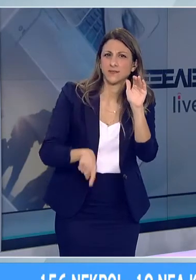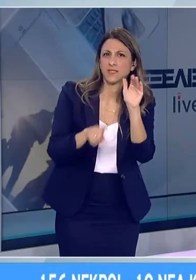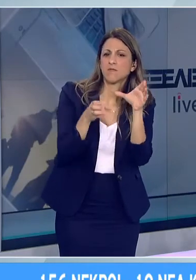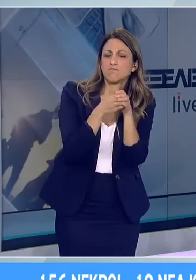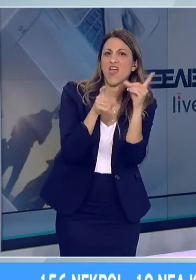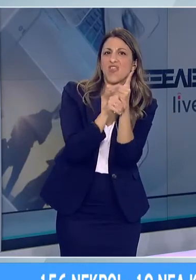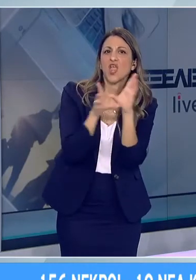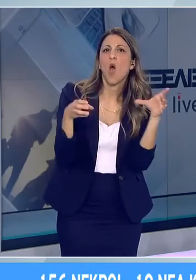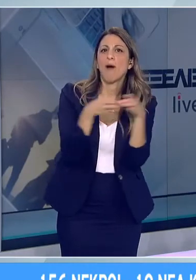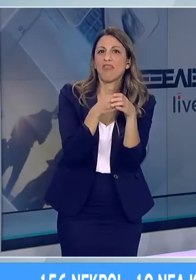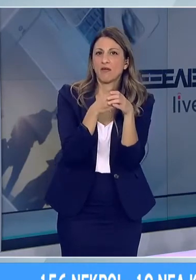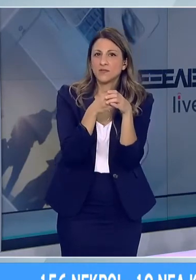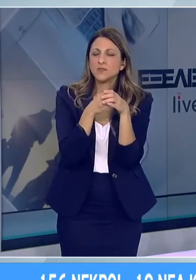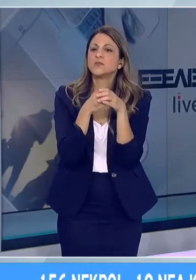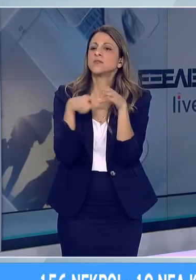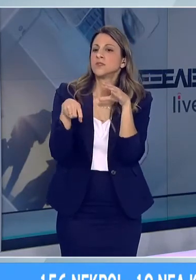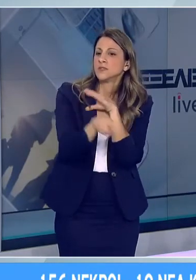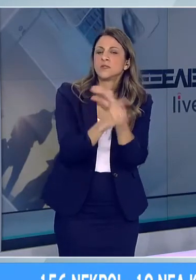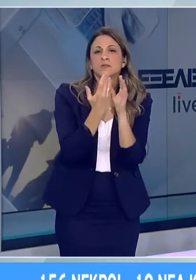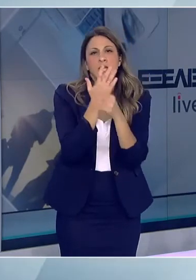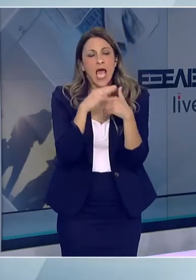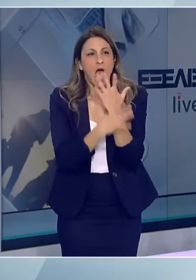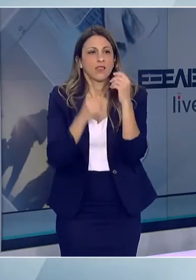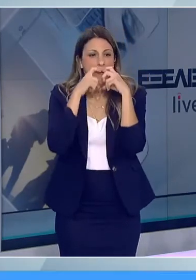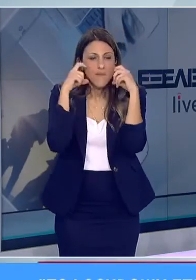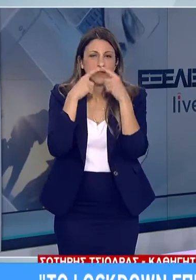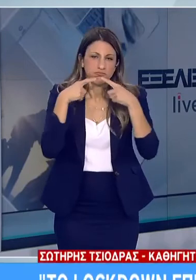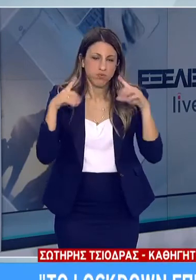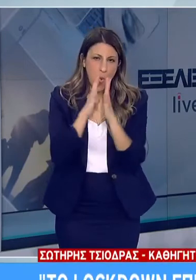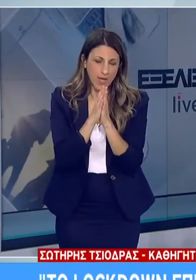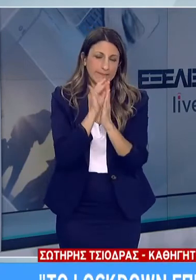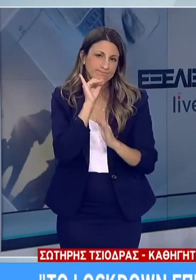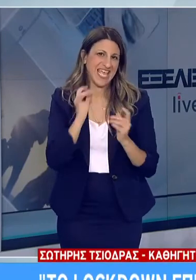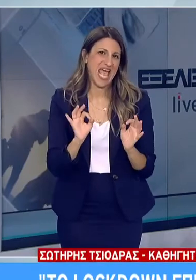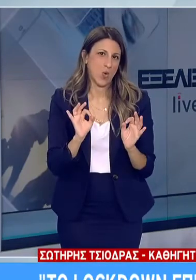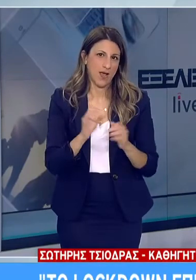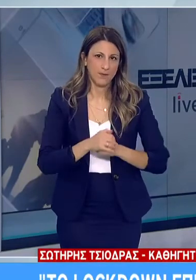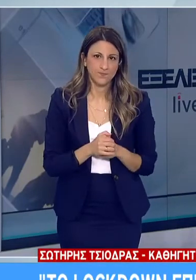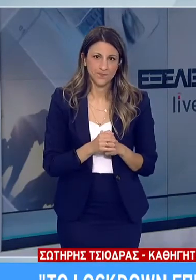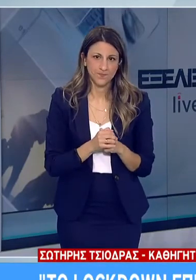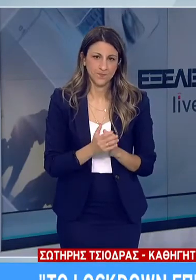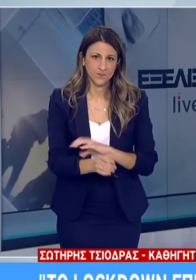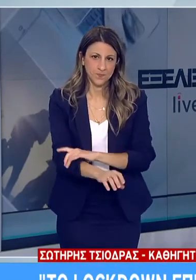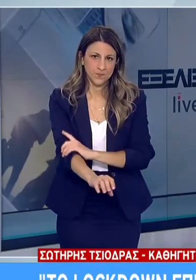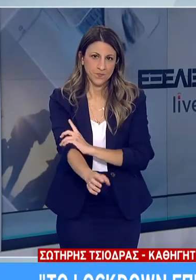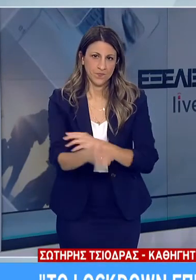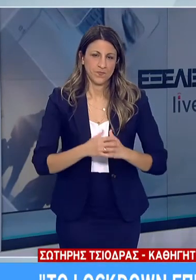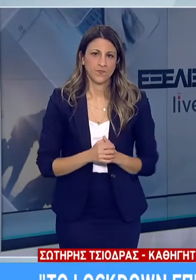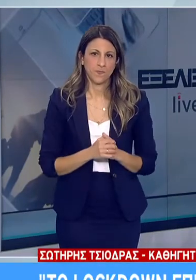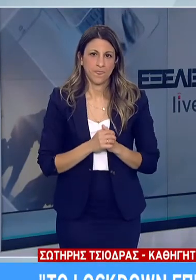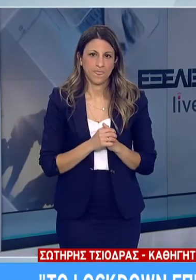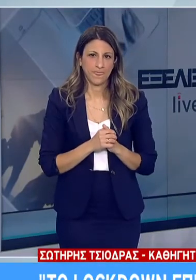ειδικό προσωπικό με χρήση μέτρων προστασίας και ατομική μάσκα, γιατί μπορεί να υπάρχουν από κάποιους θετικούς ασθενείς